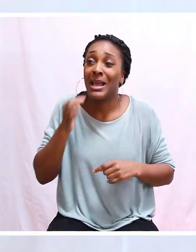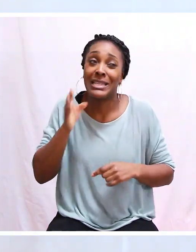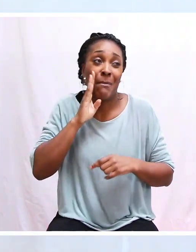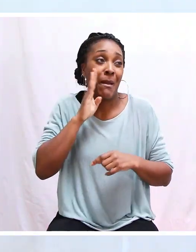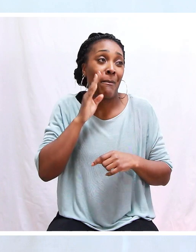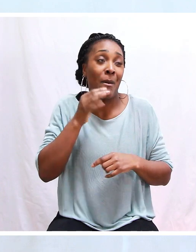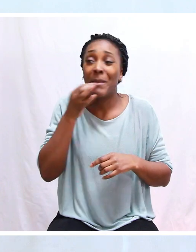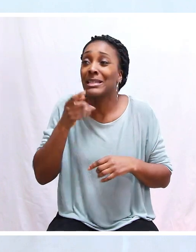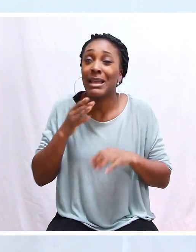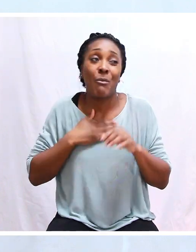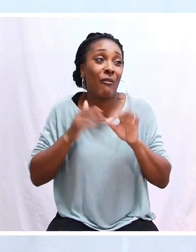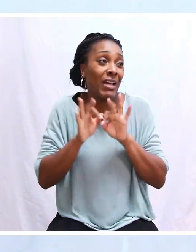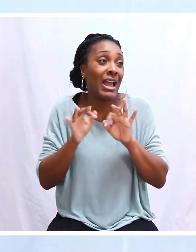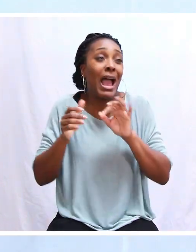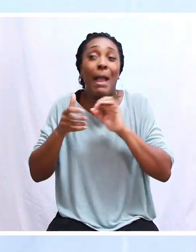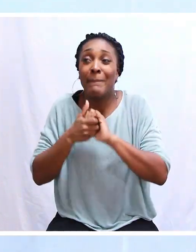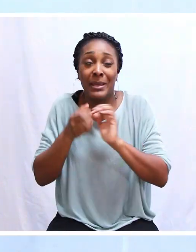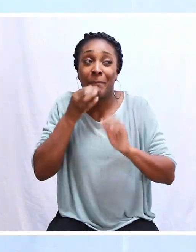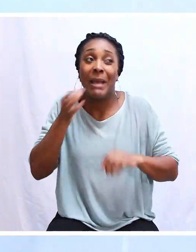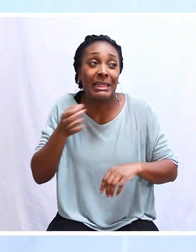ou à mes frères, etc. Mon ami,